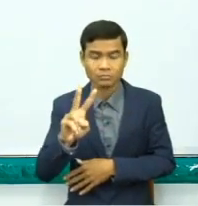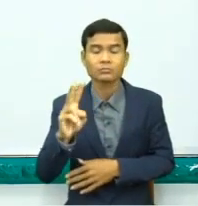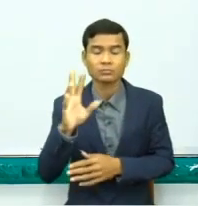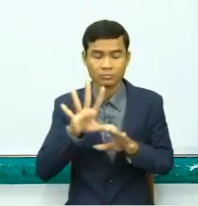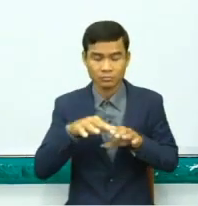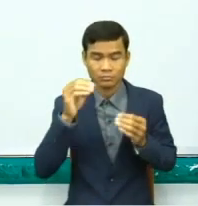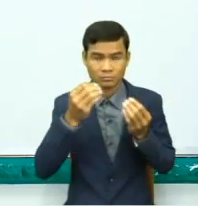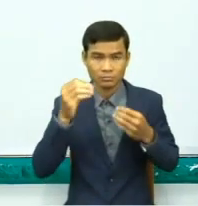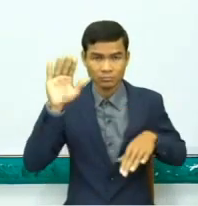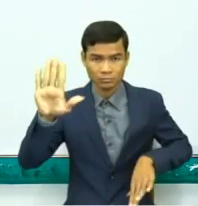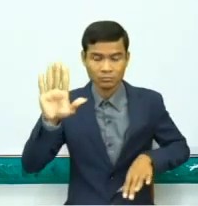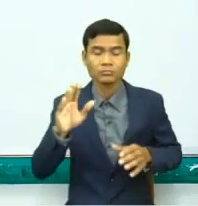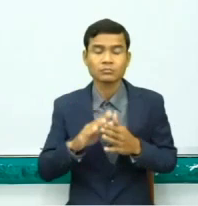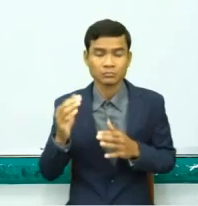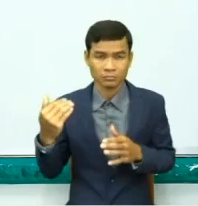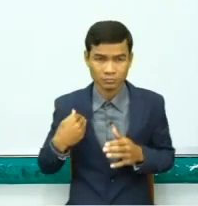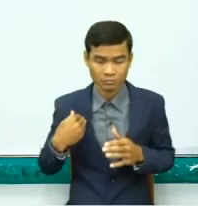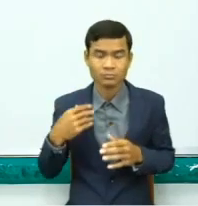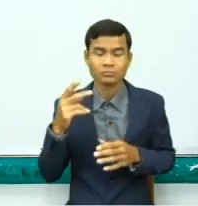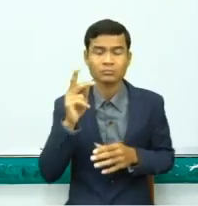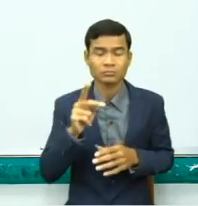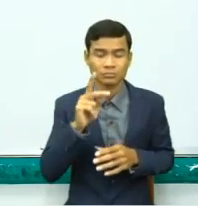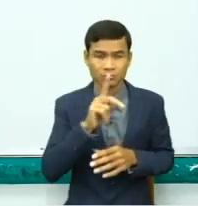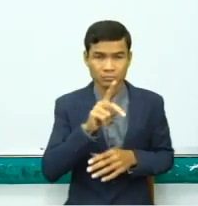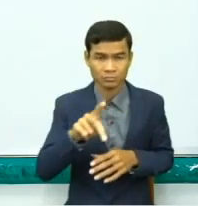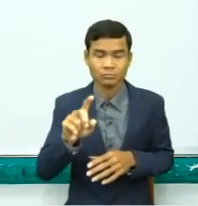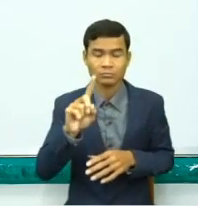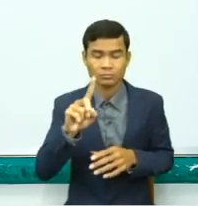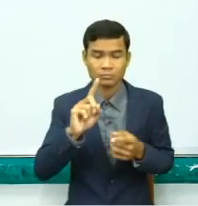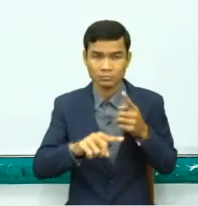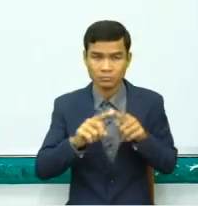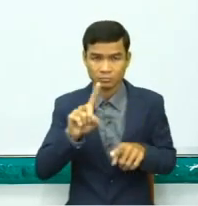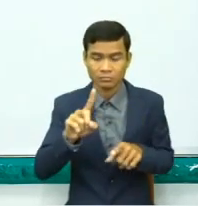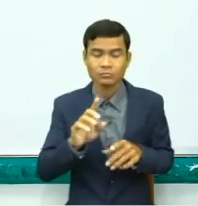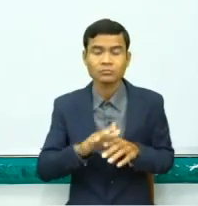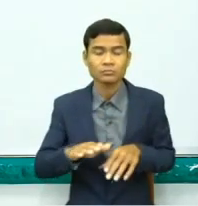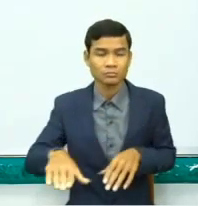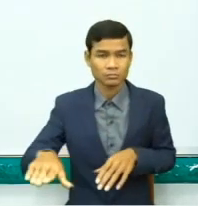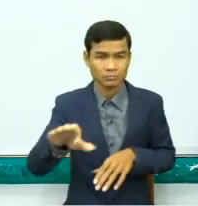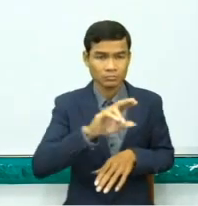rá. Tui rù tù vi ký nâng tui rù tù vốn thi vi. Nâng tu rù